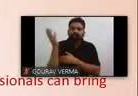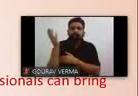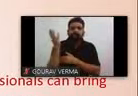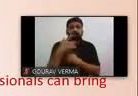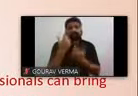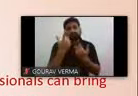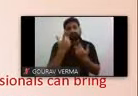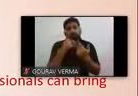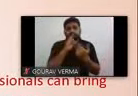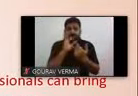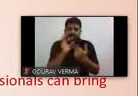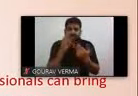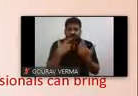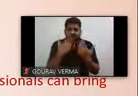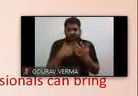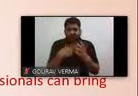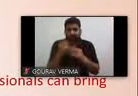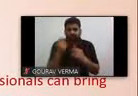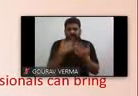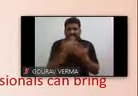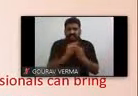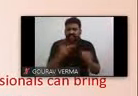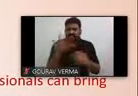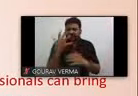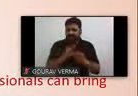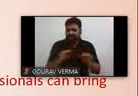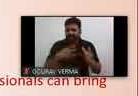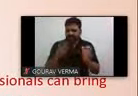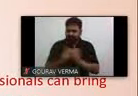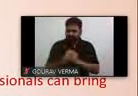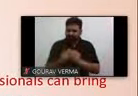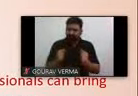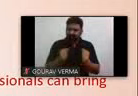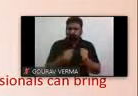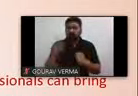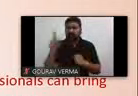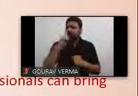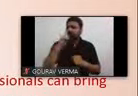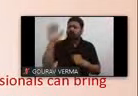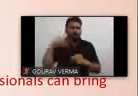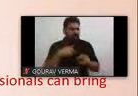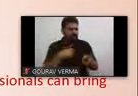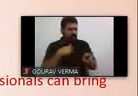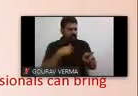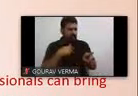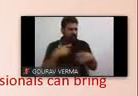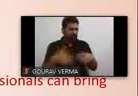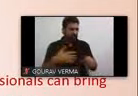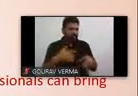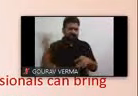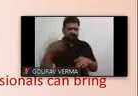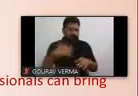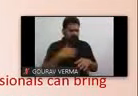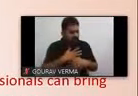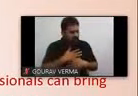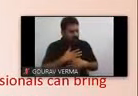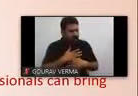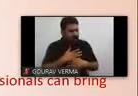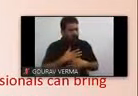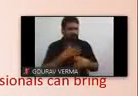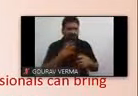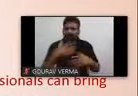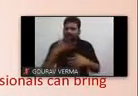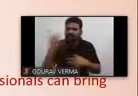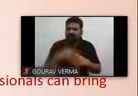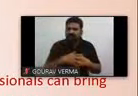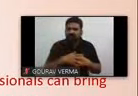आई वॉज आउट विद 5 चिल्ड्रन एंड वन वेरी स्वीट लेडी केम एंड वेल मीनिंग शी कमेंटेड,